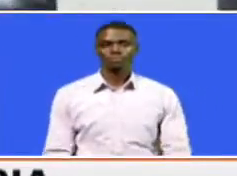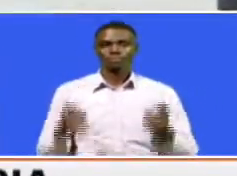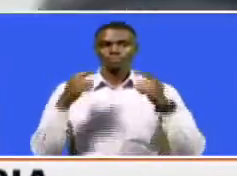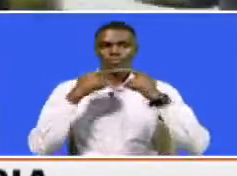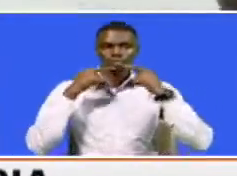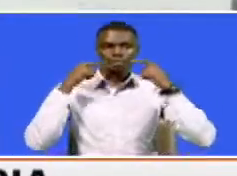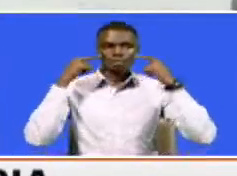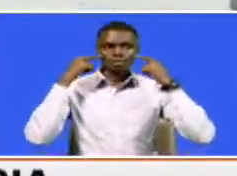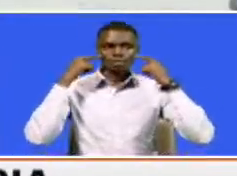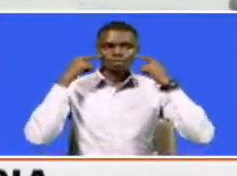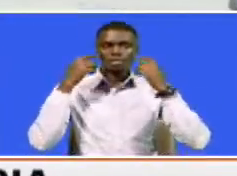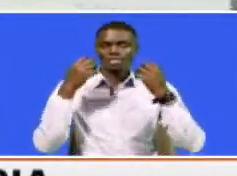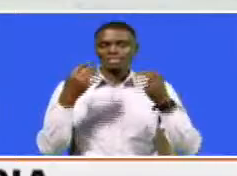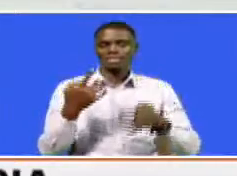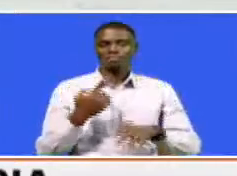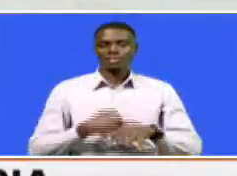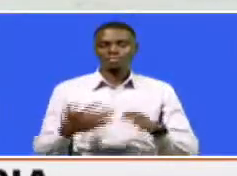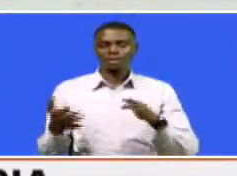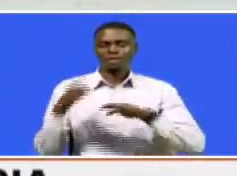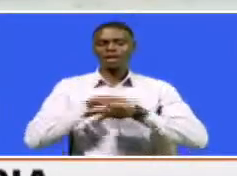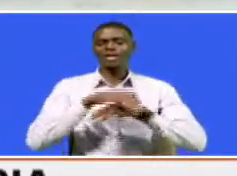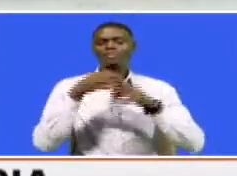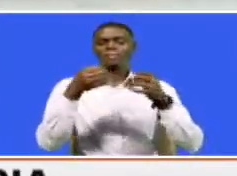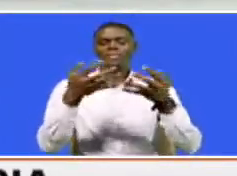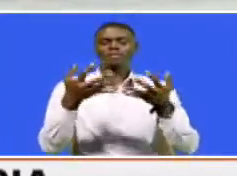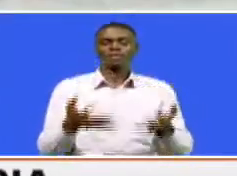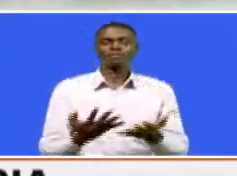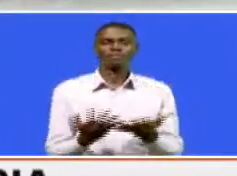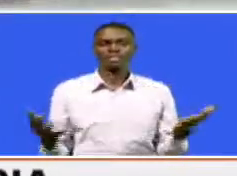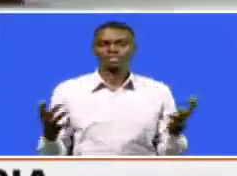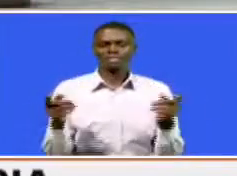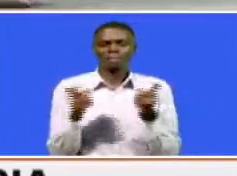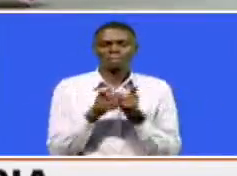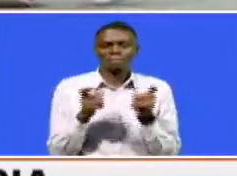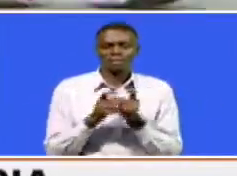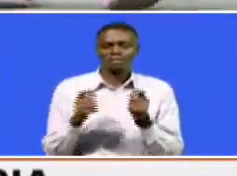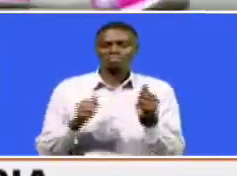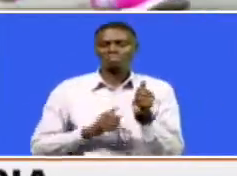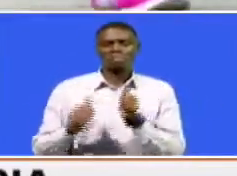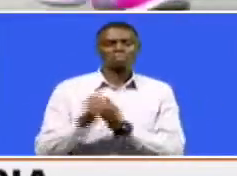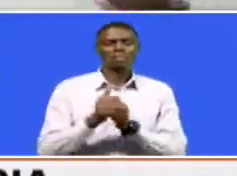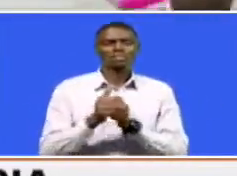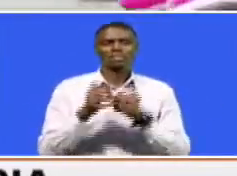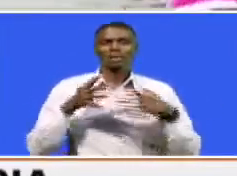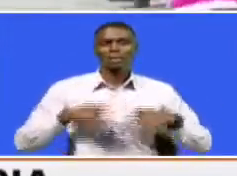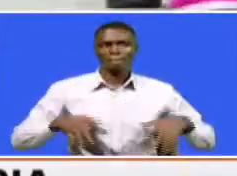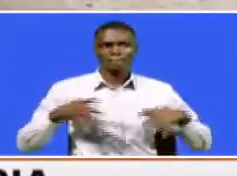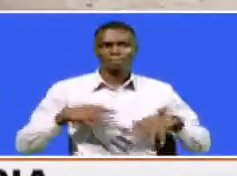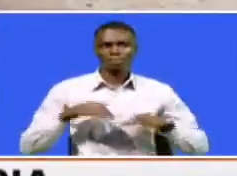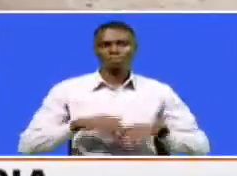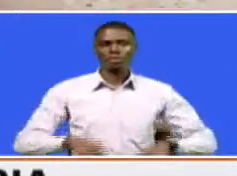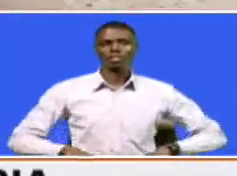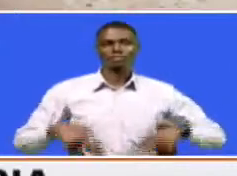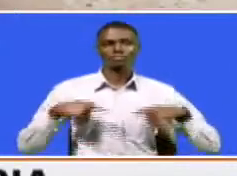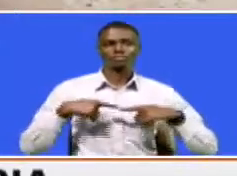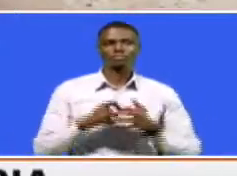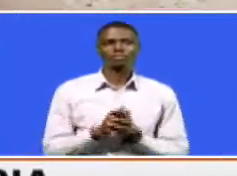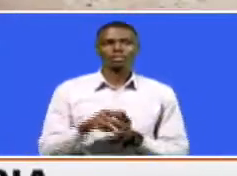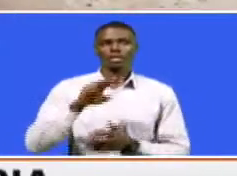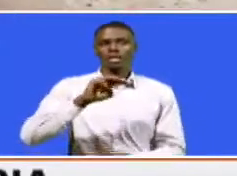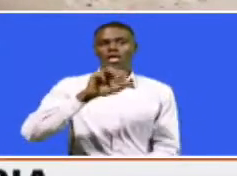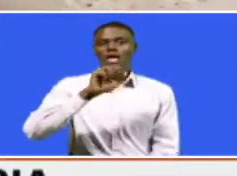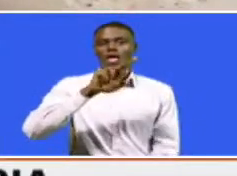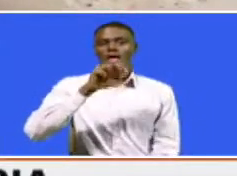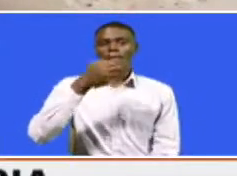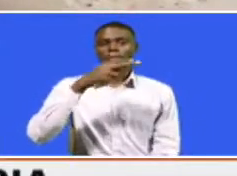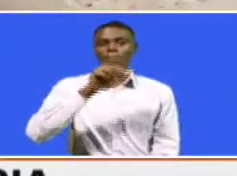Tabasamu na ucheshi mara nyingi hufunika mengi mazito, machungu na magumu aliyopitia au hata anaopitia mtu maishani. Mathalan